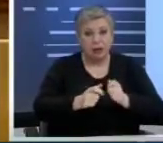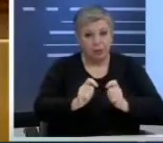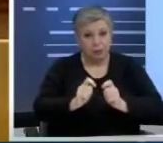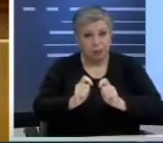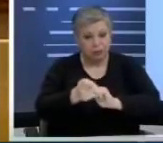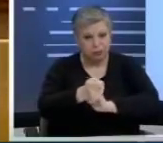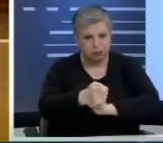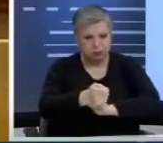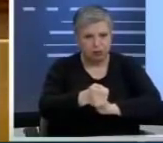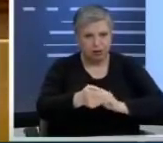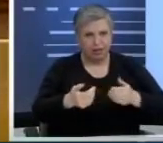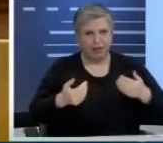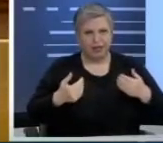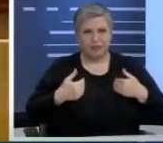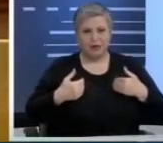Και εμείς